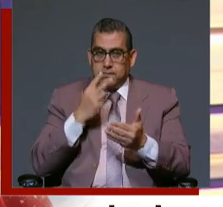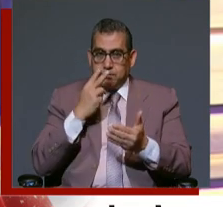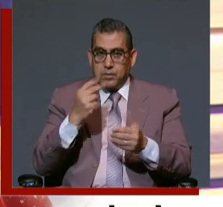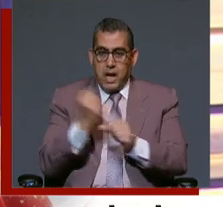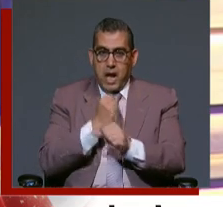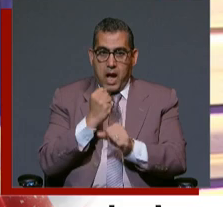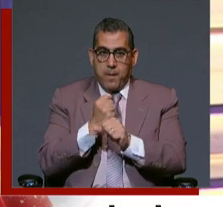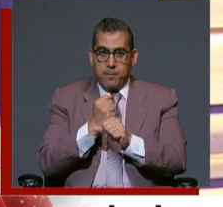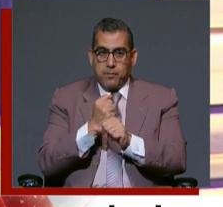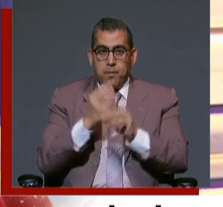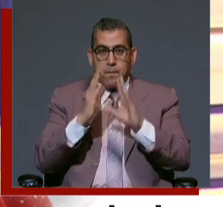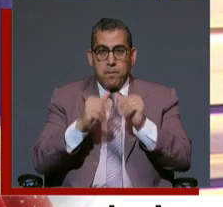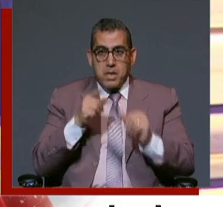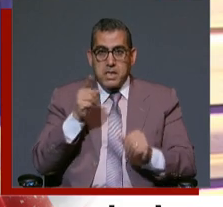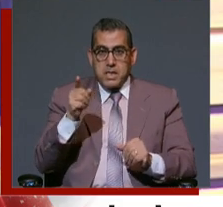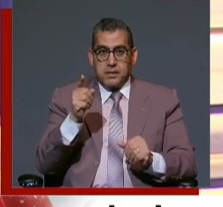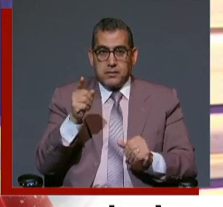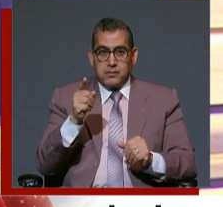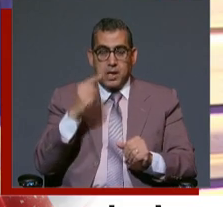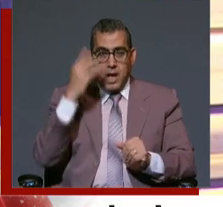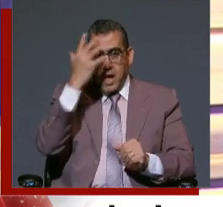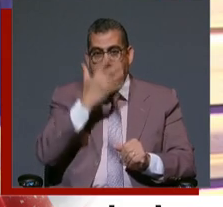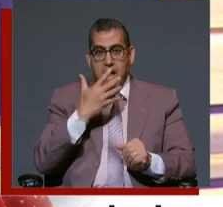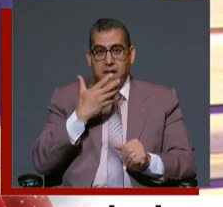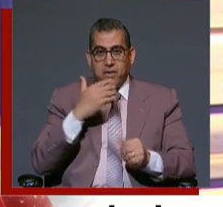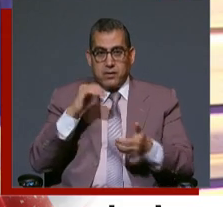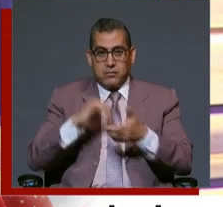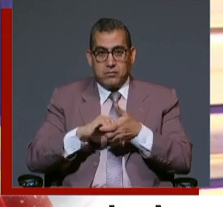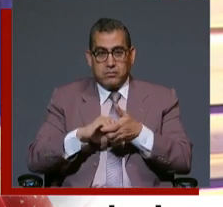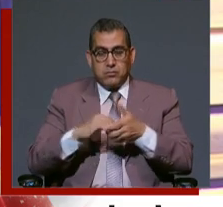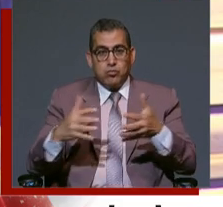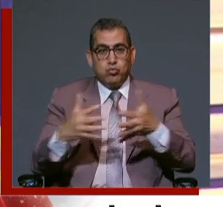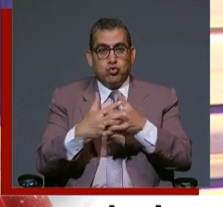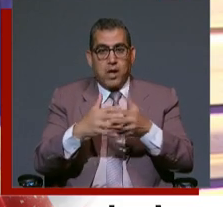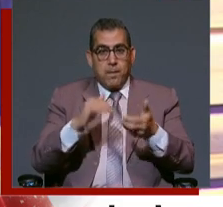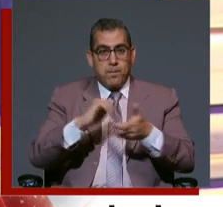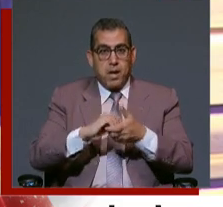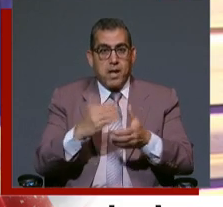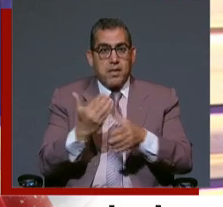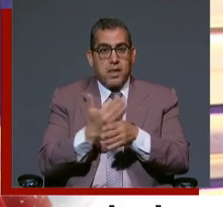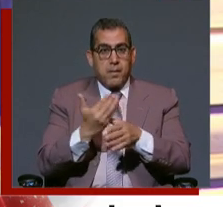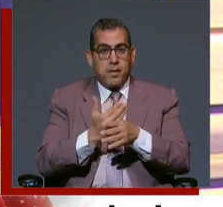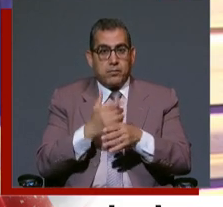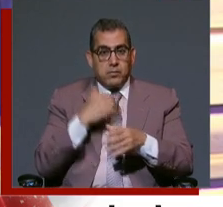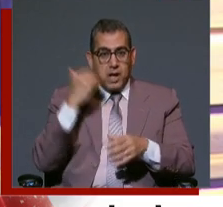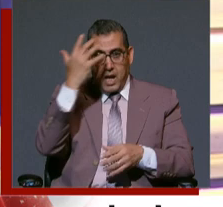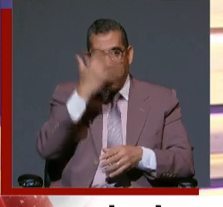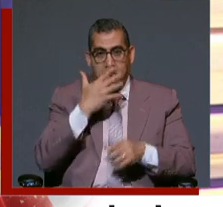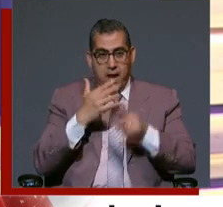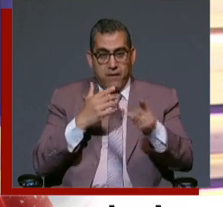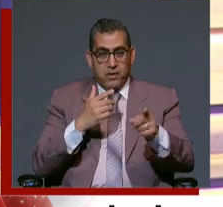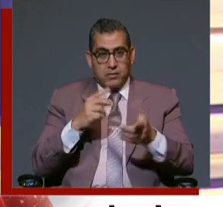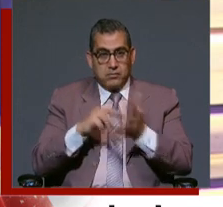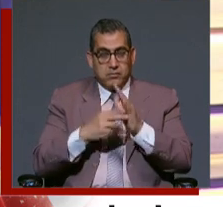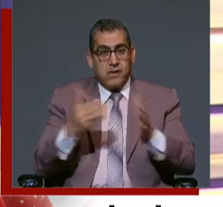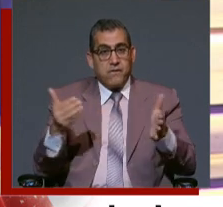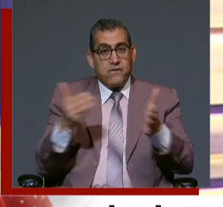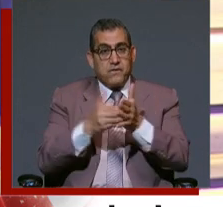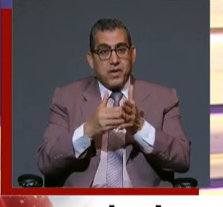بالعمل المصري الإفريقي المشترك، لأنه إفريقيا في النهاية